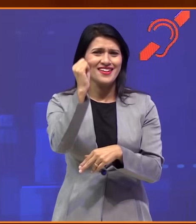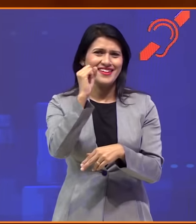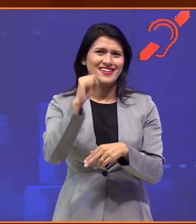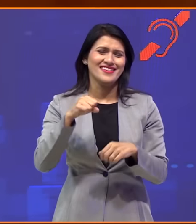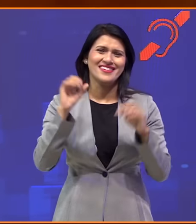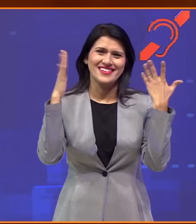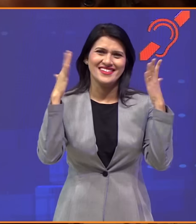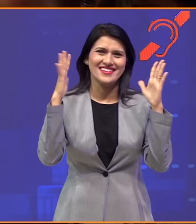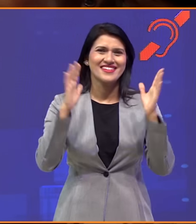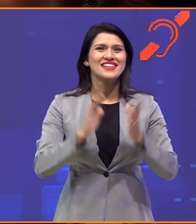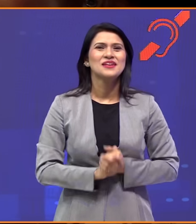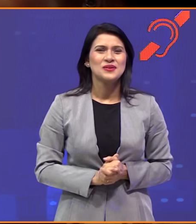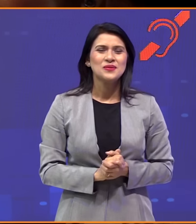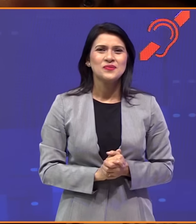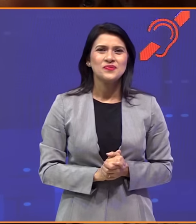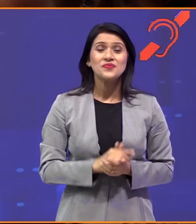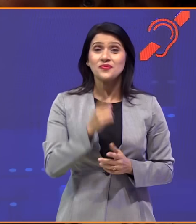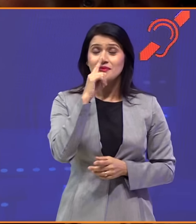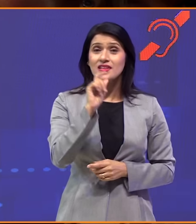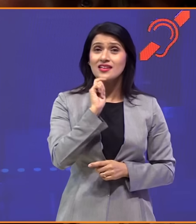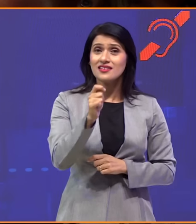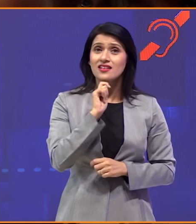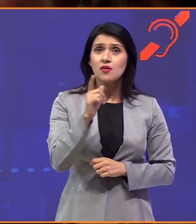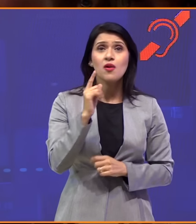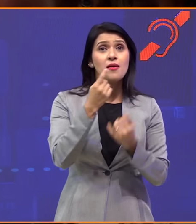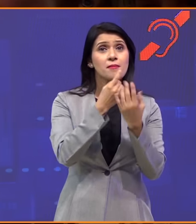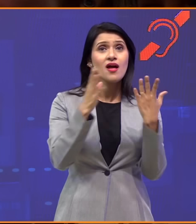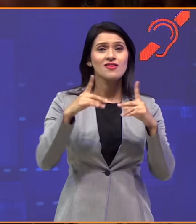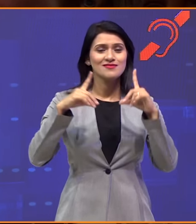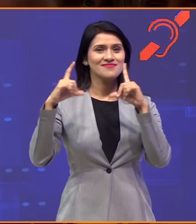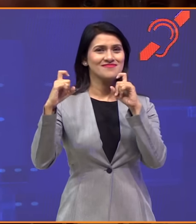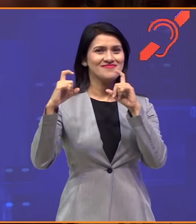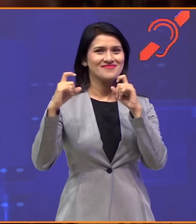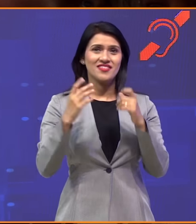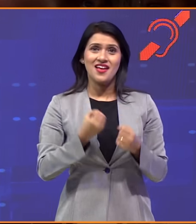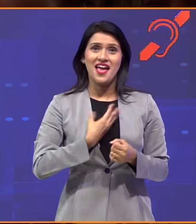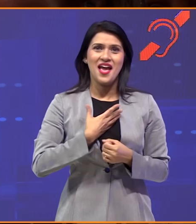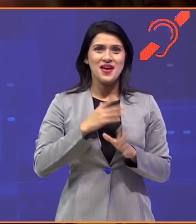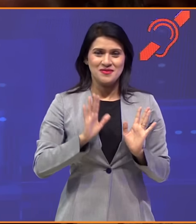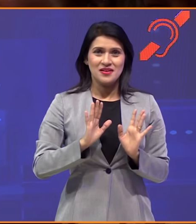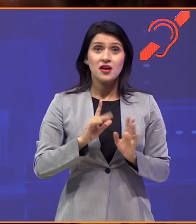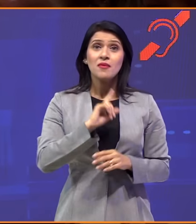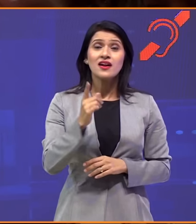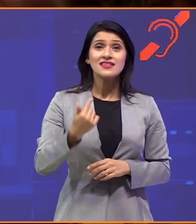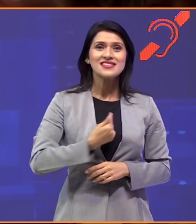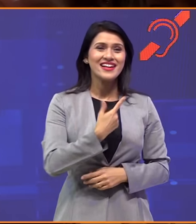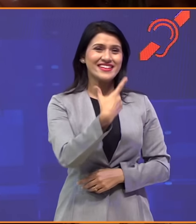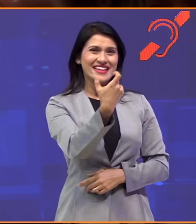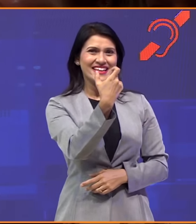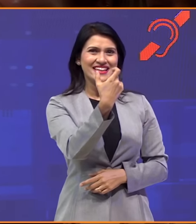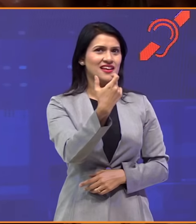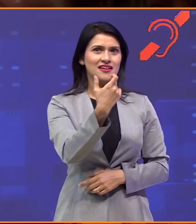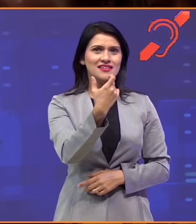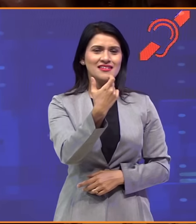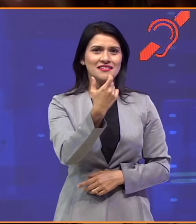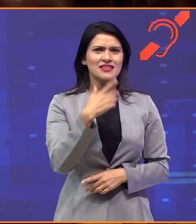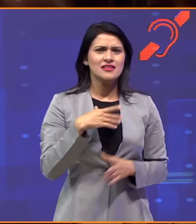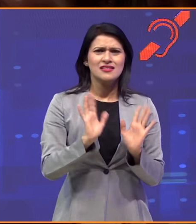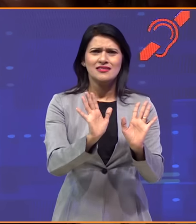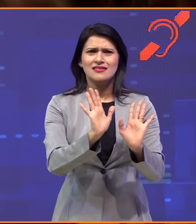देते ज्यादातर देखा गया पिक्चर क्लिक तो बहुत खुशी से कराते हैं पर जब सेल्फी की बारी आती है तो आप बहुत